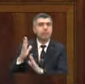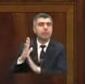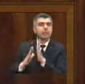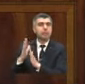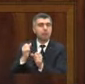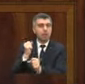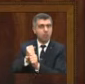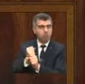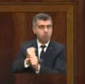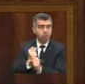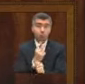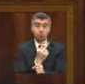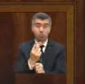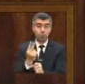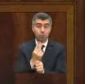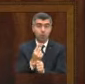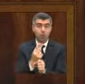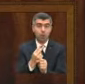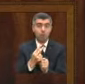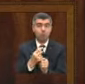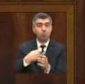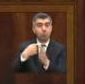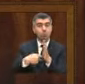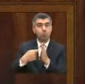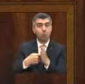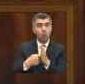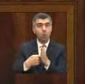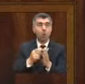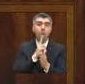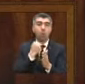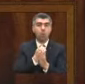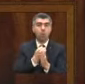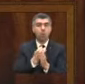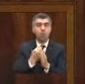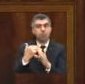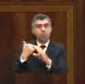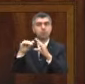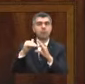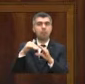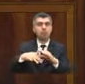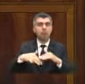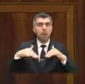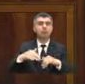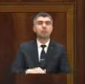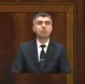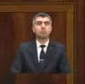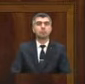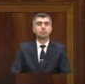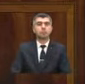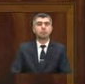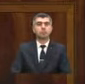جوج ديال المشاريع القوانين اللي صدق عليهم مجلس الحكومة واللي غادي تحال قريبا على البرلمان، كان هدفوا فيها